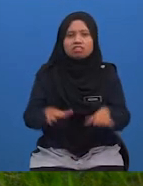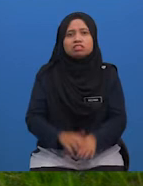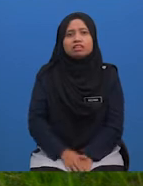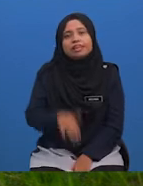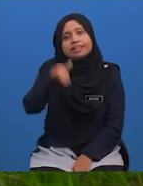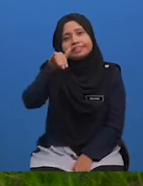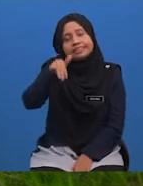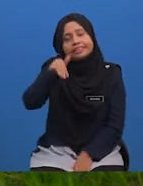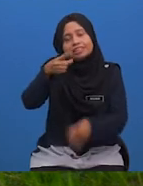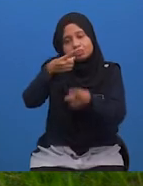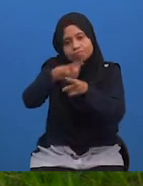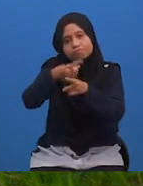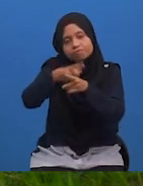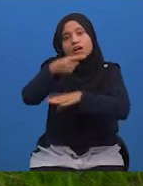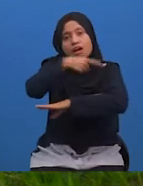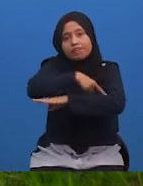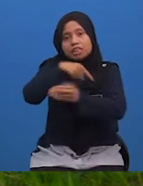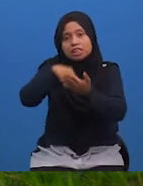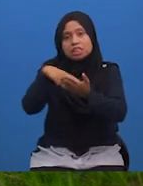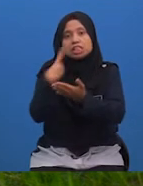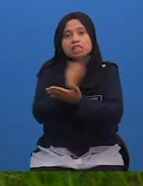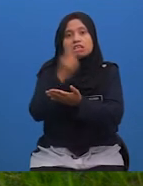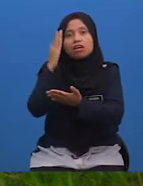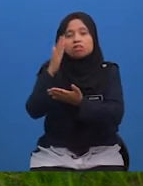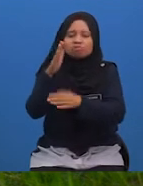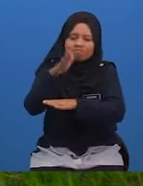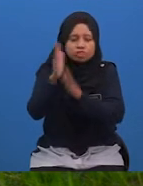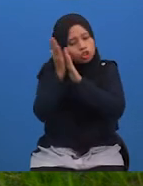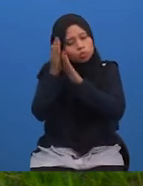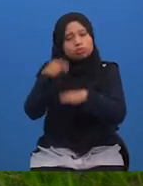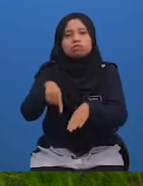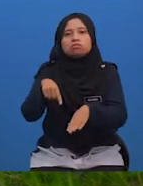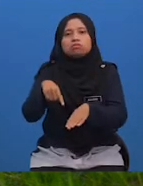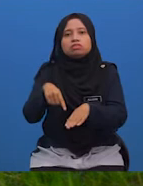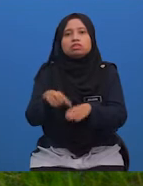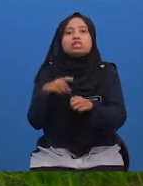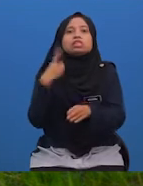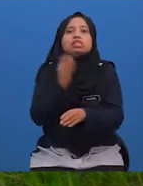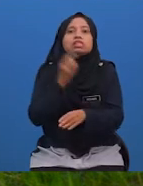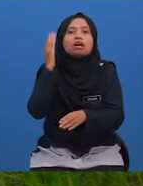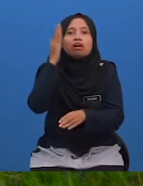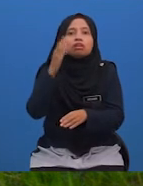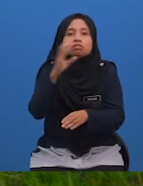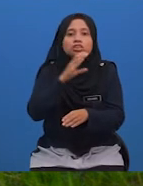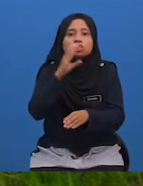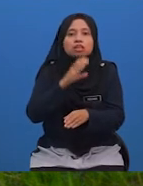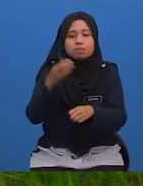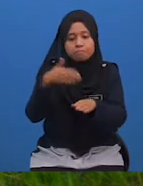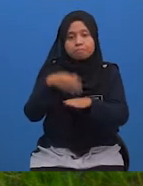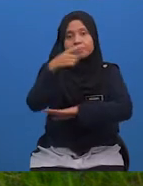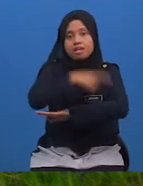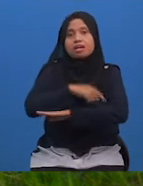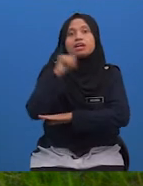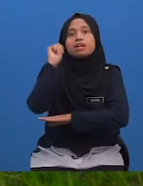Ya, betul. Hari ini kita bermalam di sini. Kita akan mencari mereka pada hari esok.